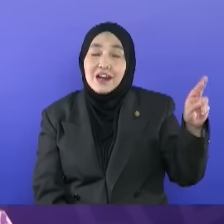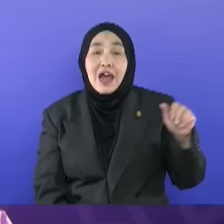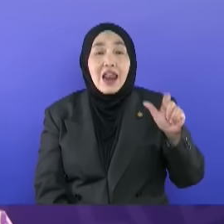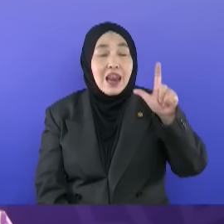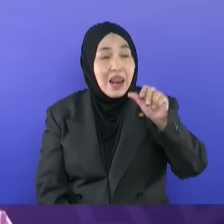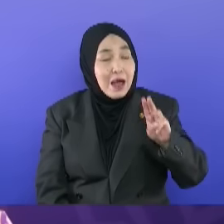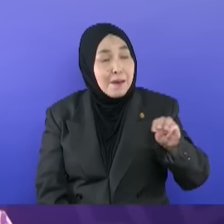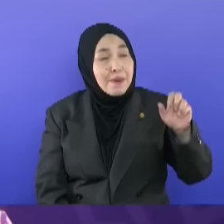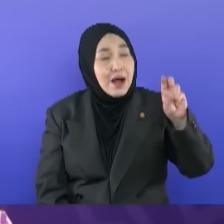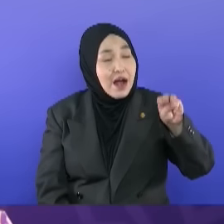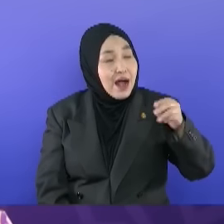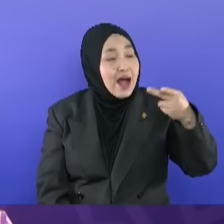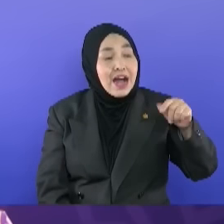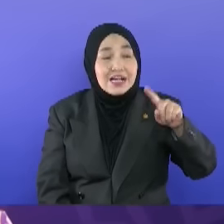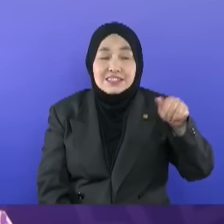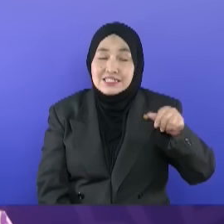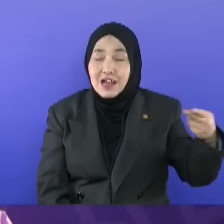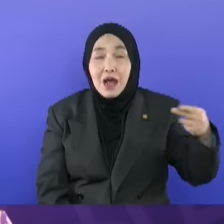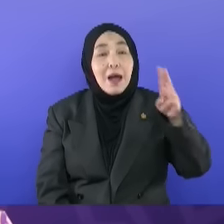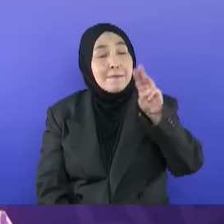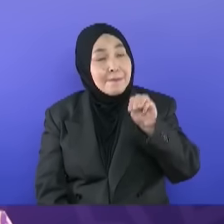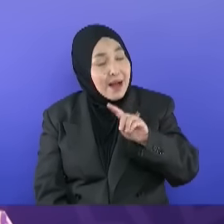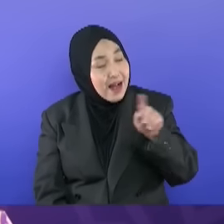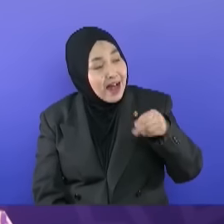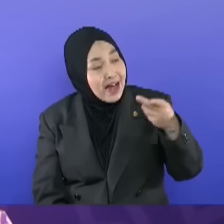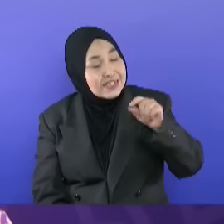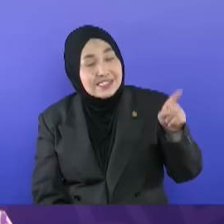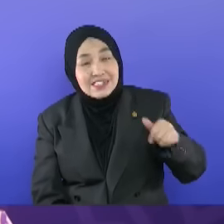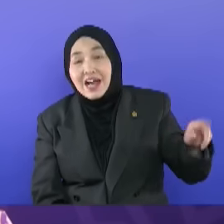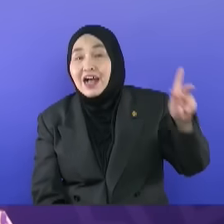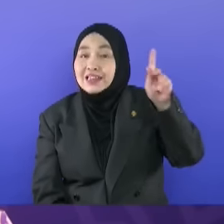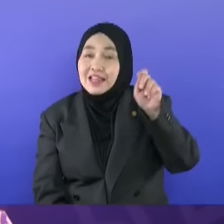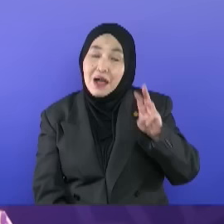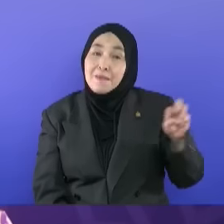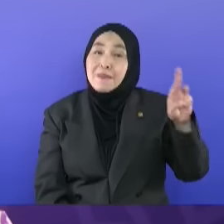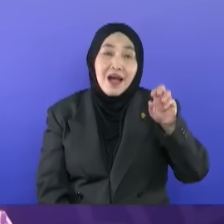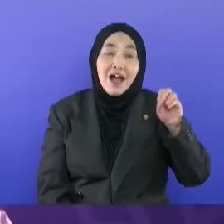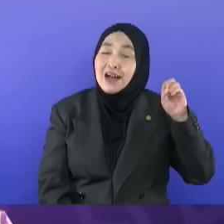lamma hadarna aba zahra.